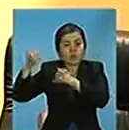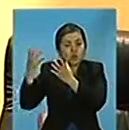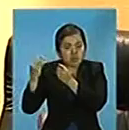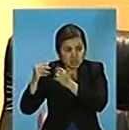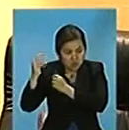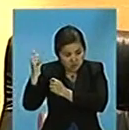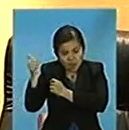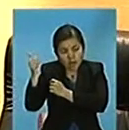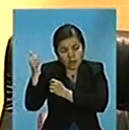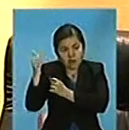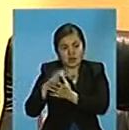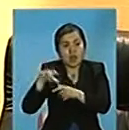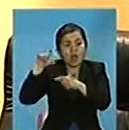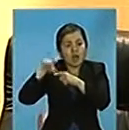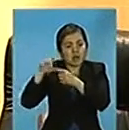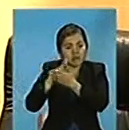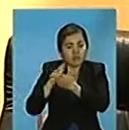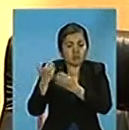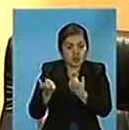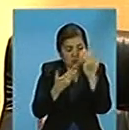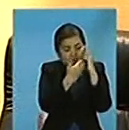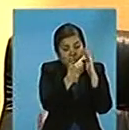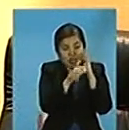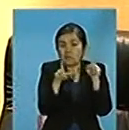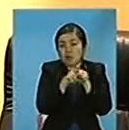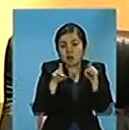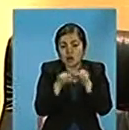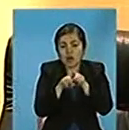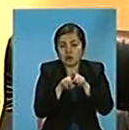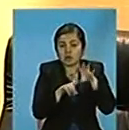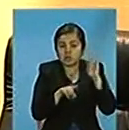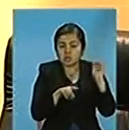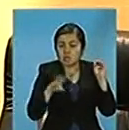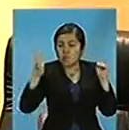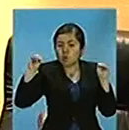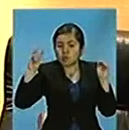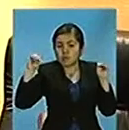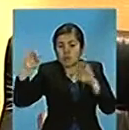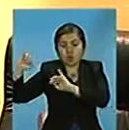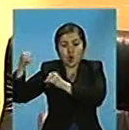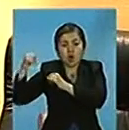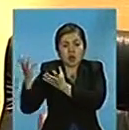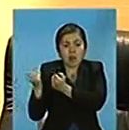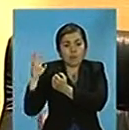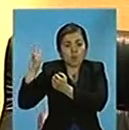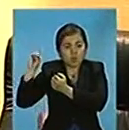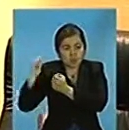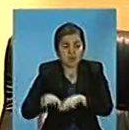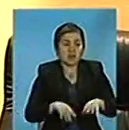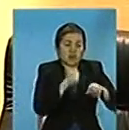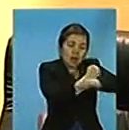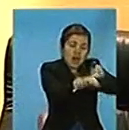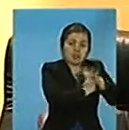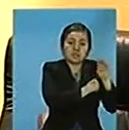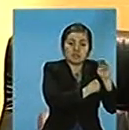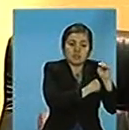ที่ขณะนี้ภาคอีสานก็40 60แล้วครับผมเปิดกรีดยางปีแรกนี่35 65ปีที่แล้วนี่ต้อง